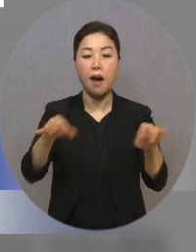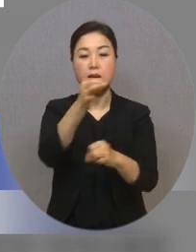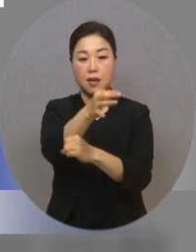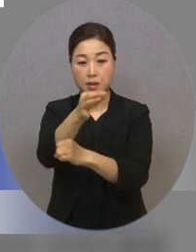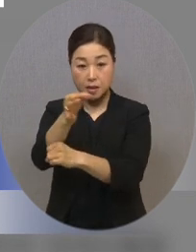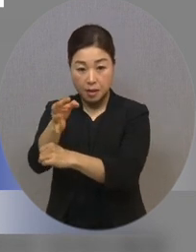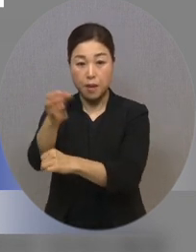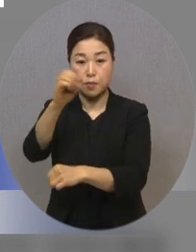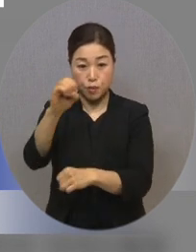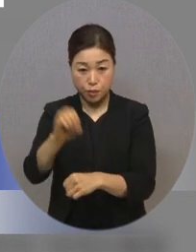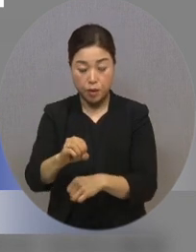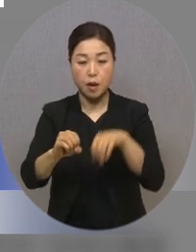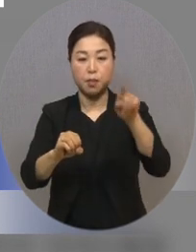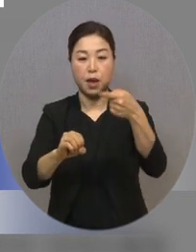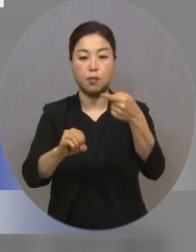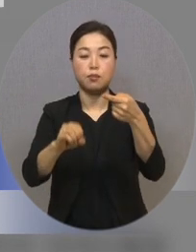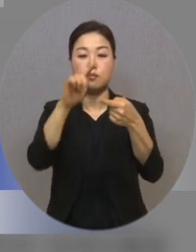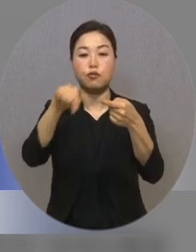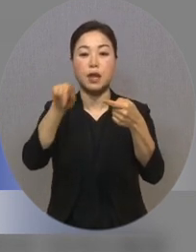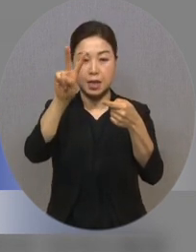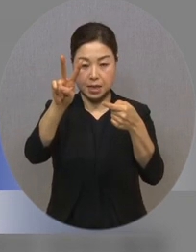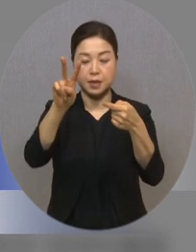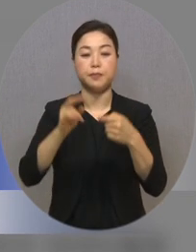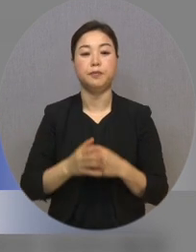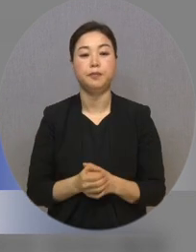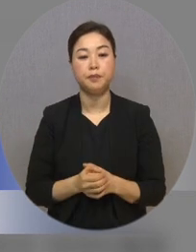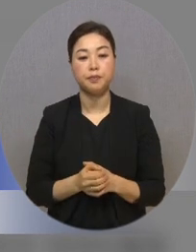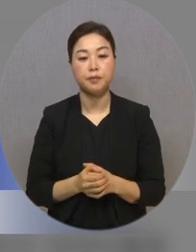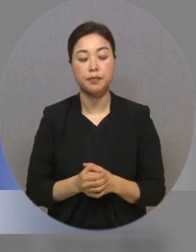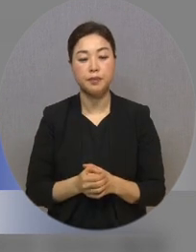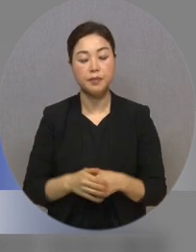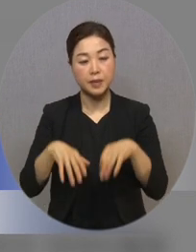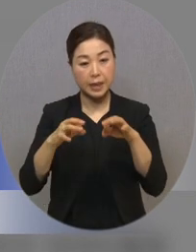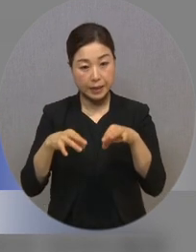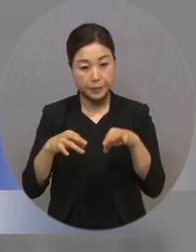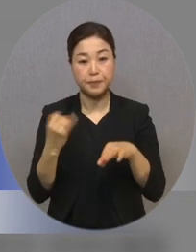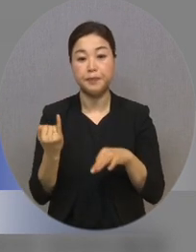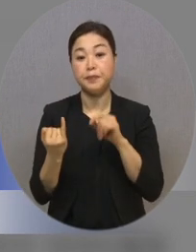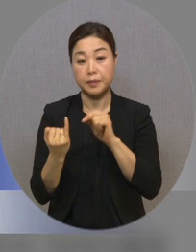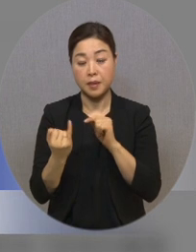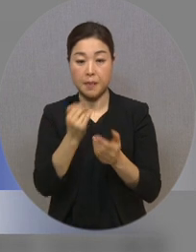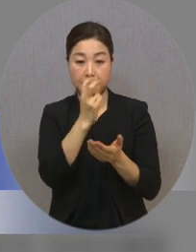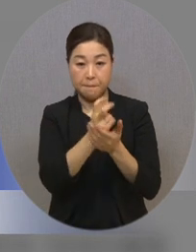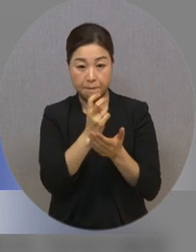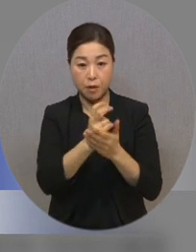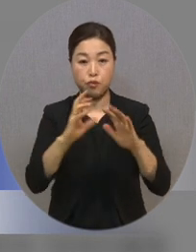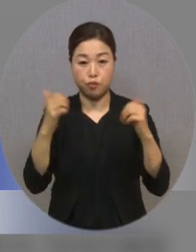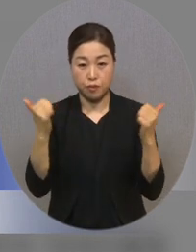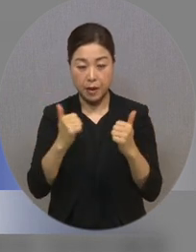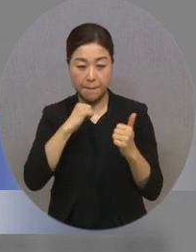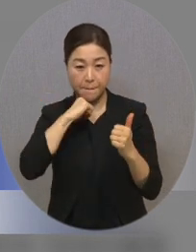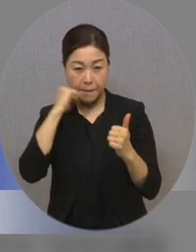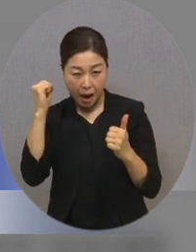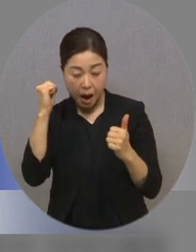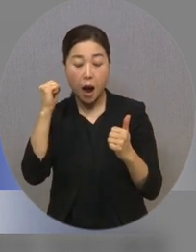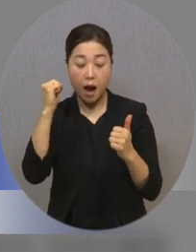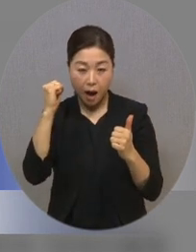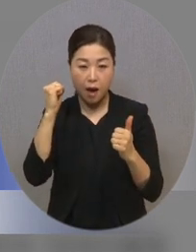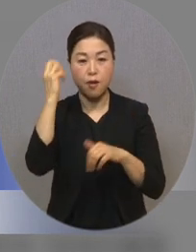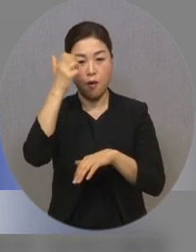100분의 이상으로 되도록 해야 합니다 한편 김의원은 해당 법안이 국회 보내를 최종 통과한 것에 보람을